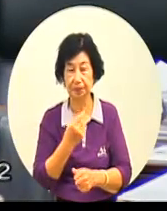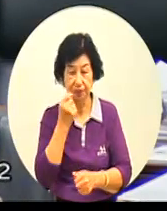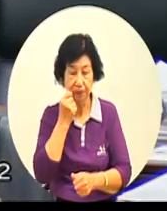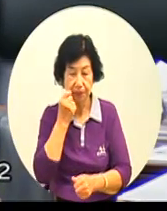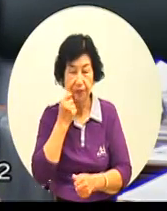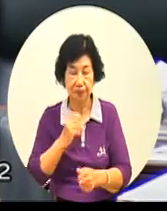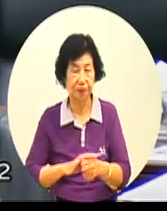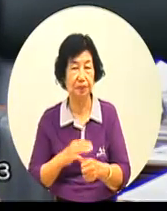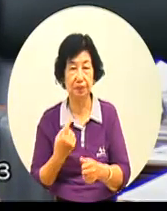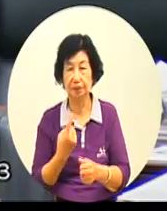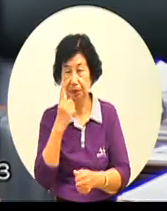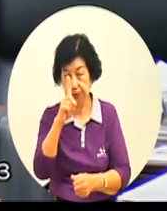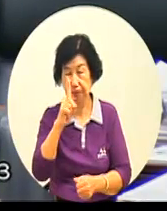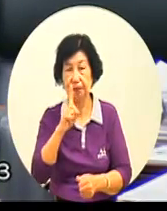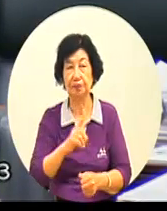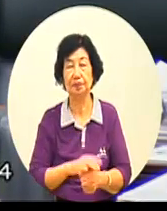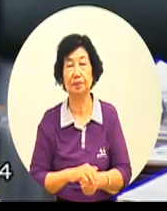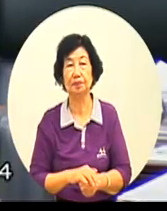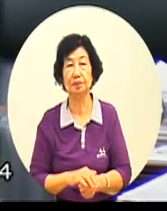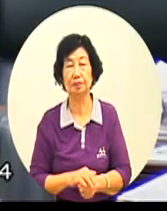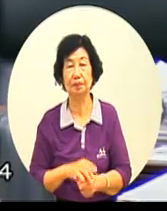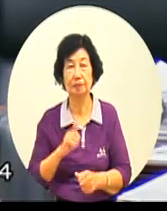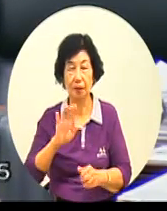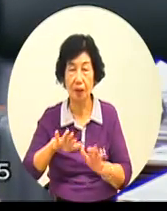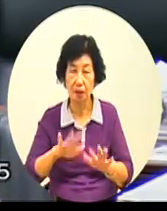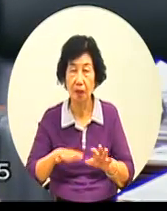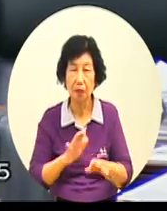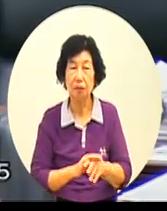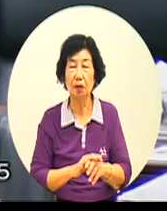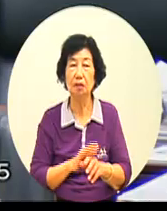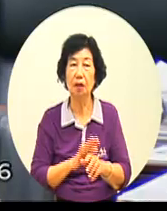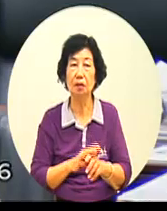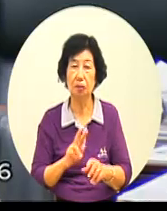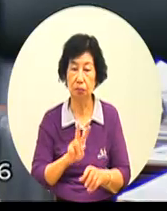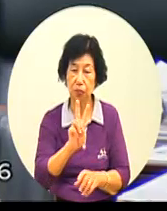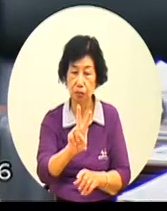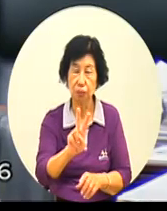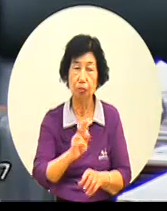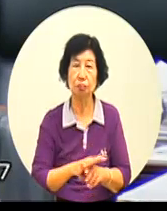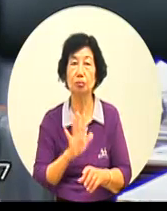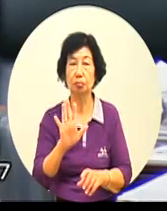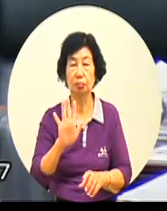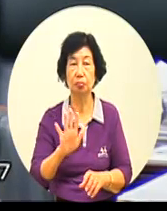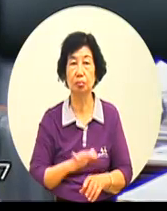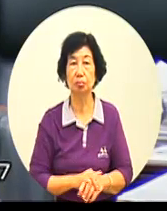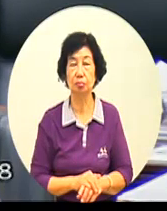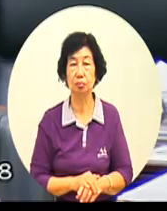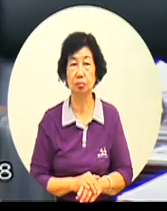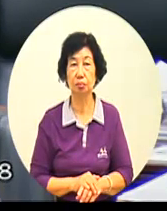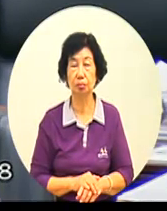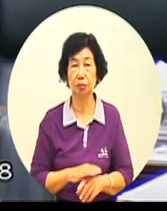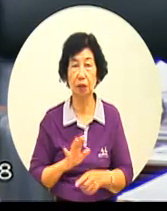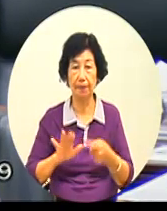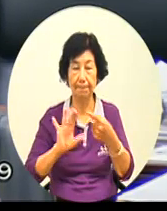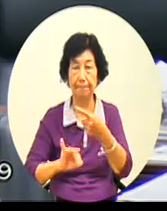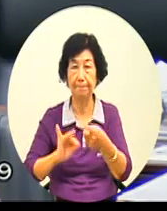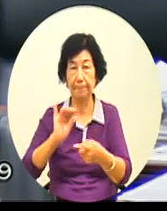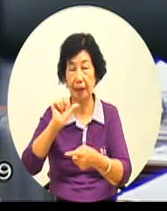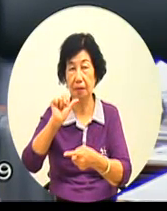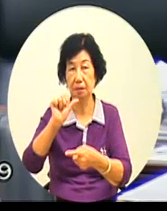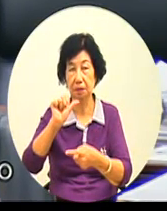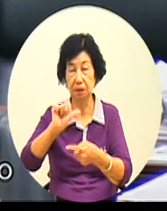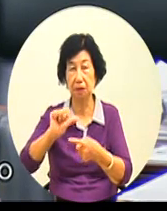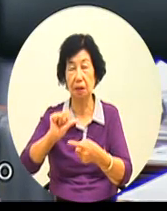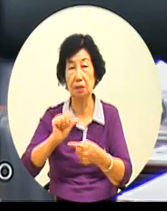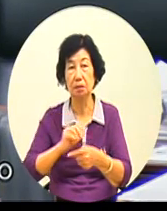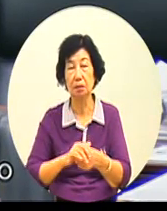还是在有伴侣的状态。所以你会发现我们既然有五成的人都是属于单